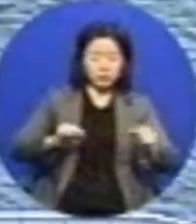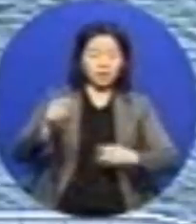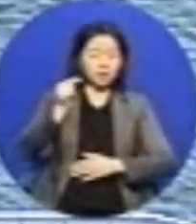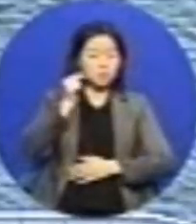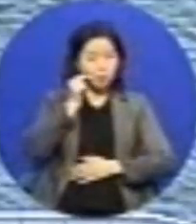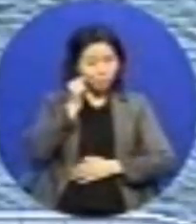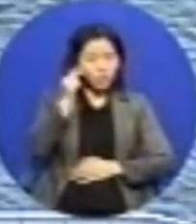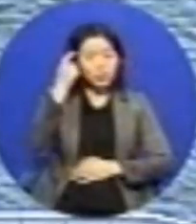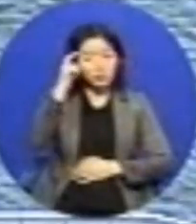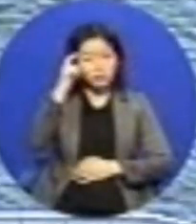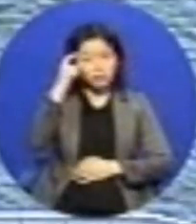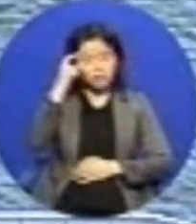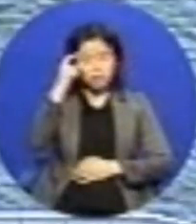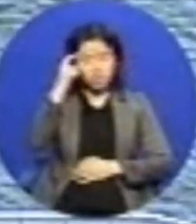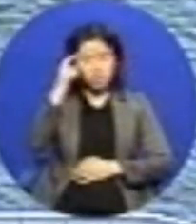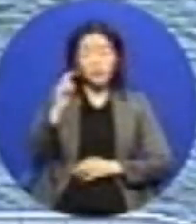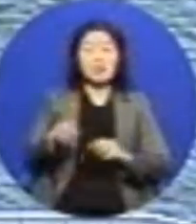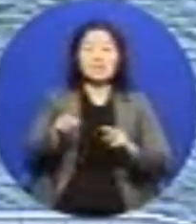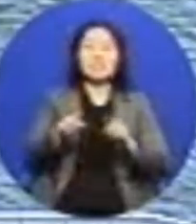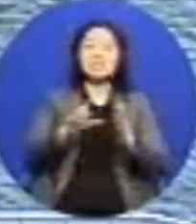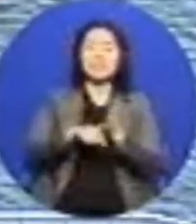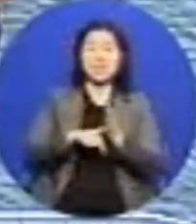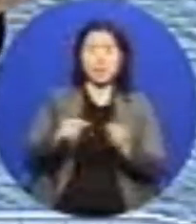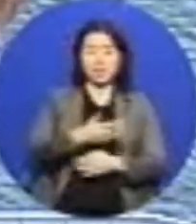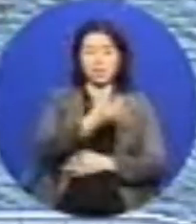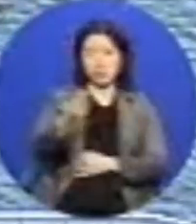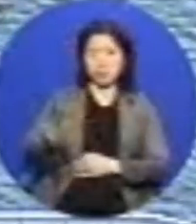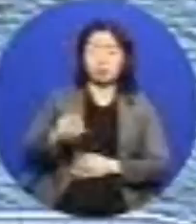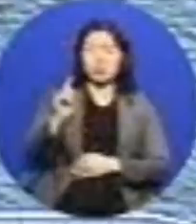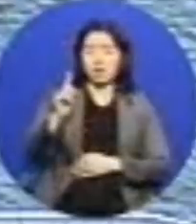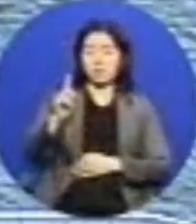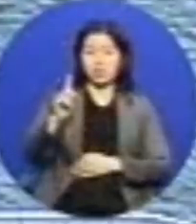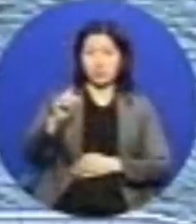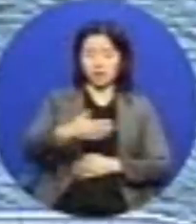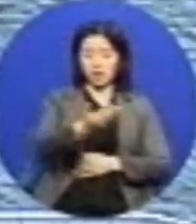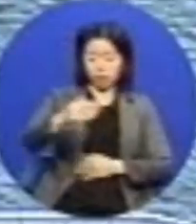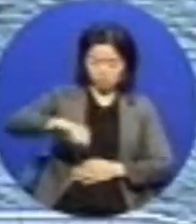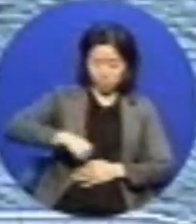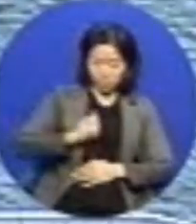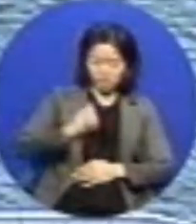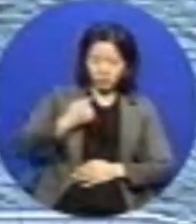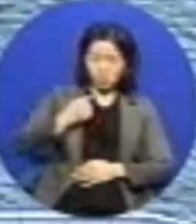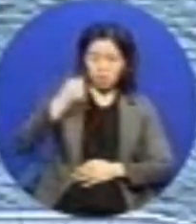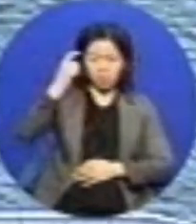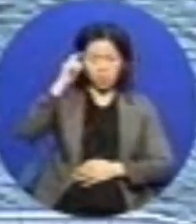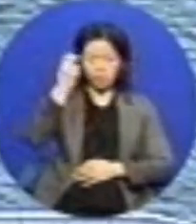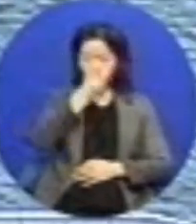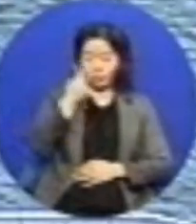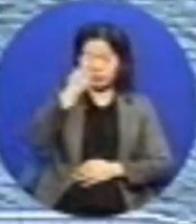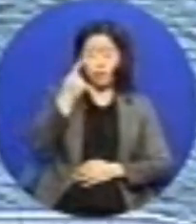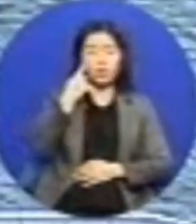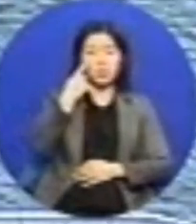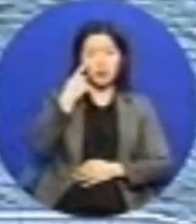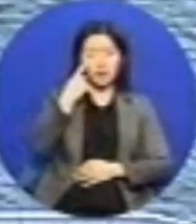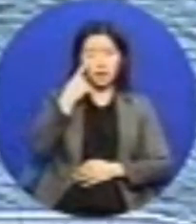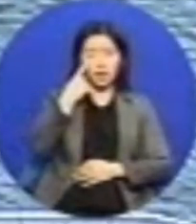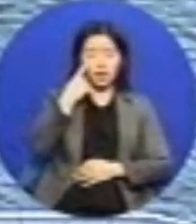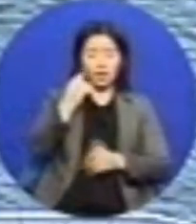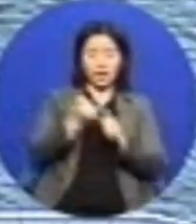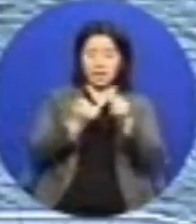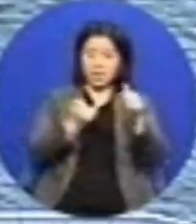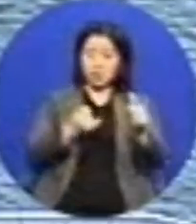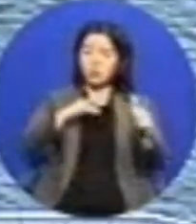건지를 2시간에 한번 여러분이 여러분 자신을 한번 돌아보세요 남편 때문에 불만이 신 분